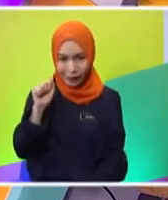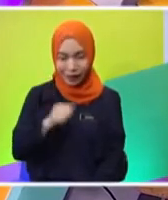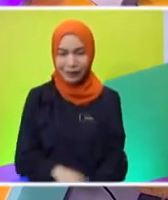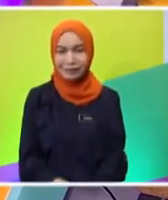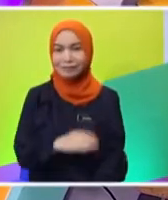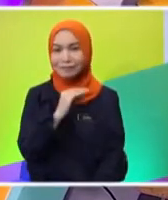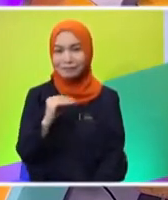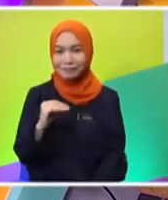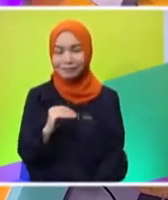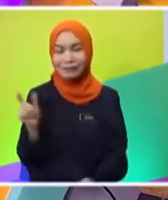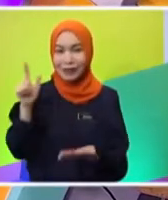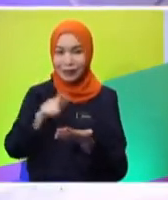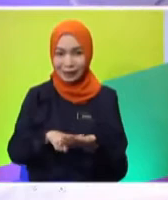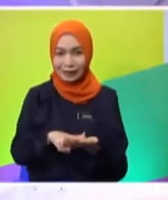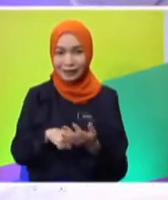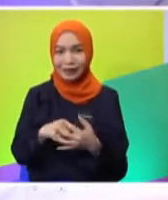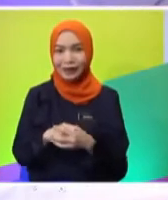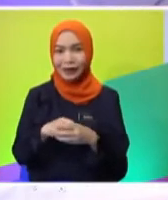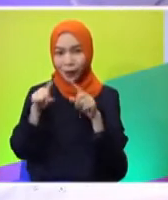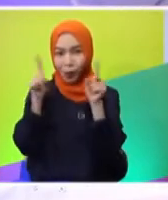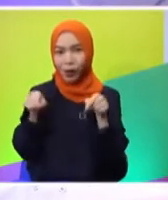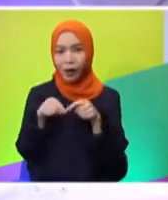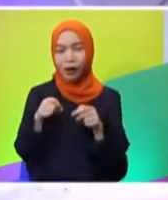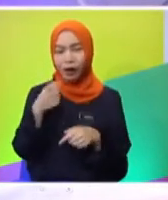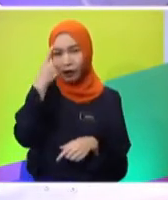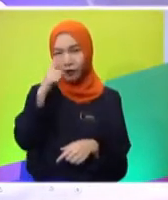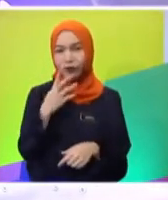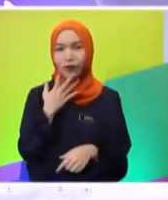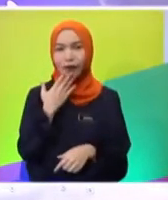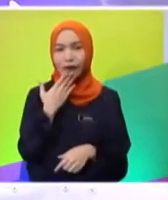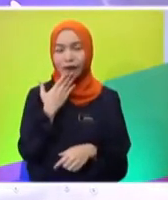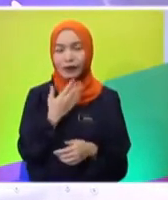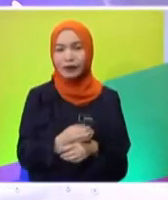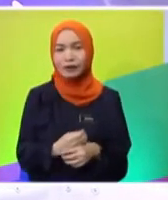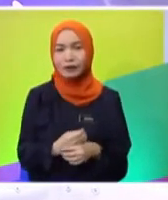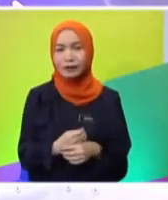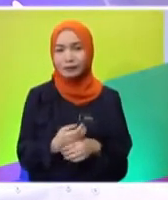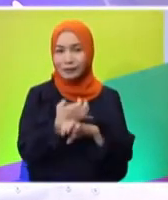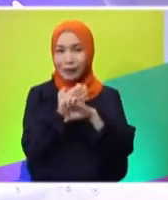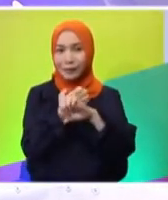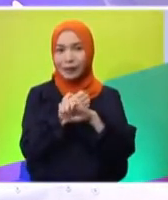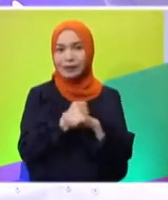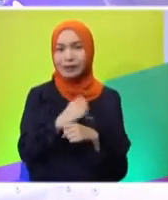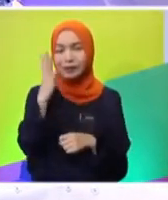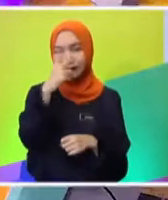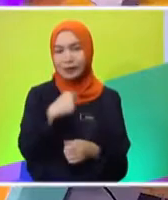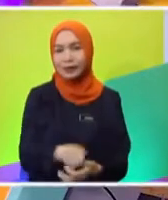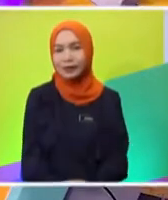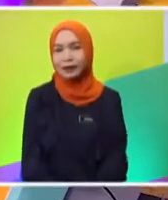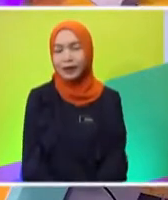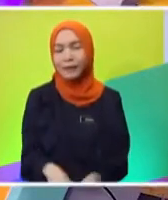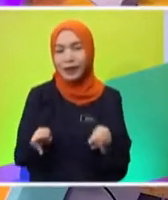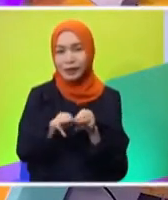data bola yang kita penuh aneka warna emas sangat Syamsul jadi dia Kenapa cantik real seperti